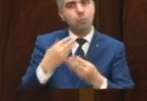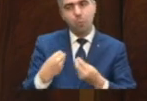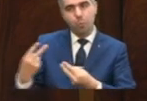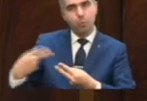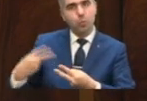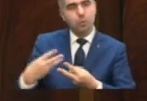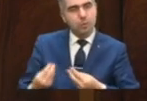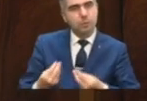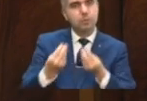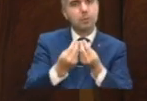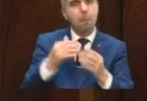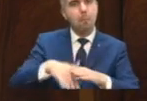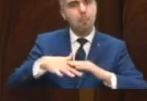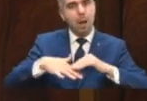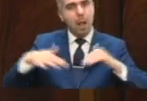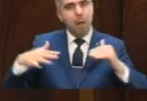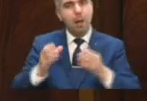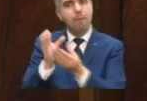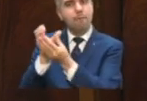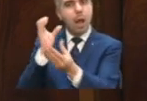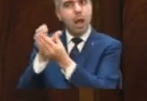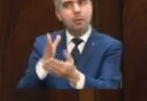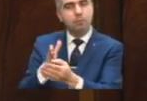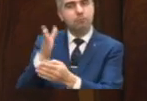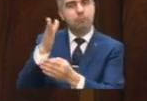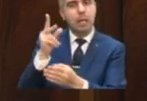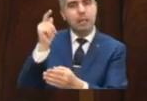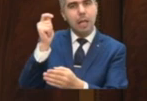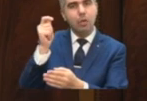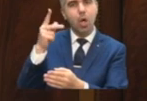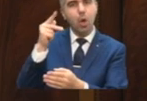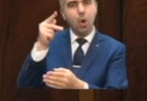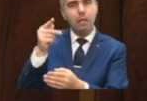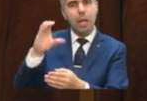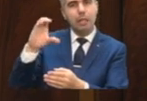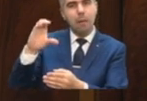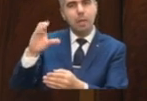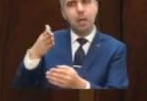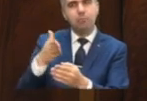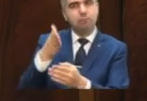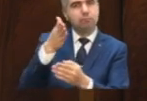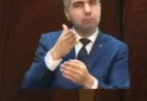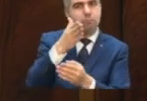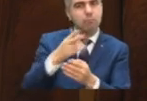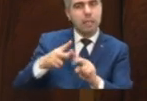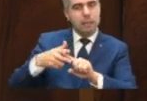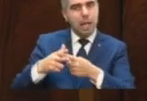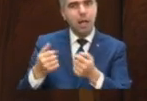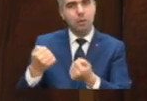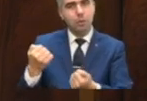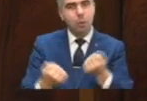مشاو برلمانيين، درنا الكيران، مشينا شفنا طنجة وقنيطره والدار البيضاء، شفنا القطاع ديال صناعه السيارات